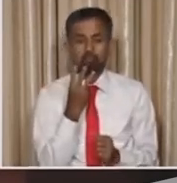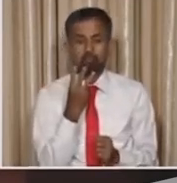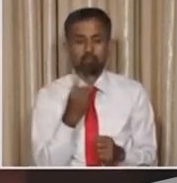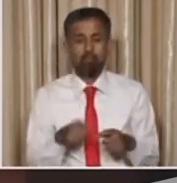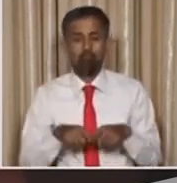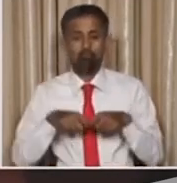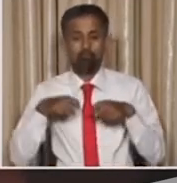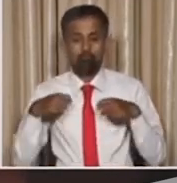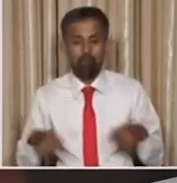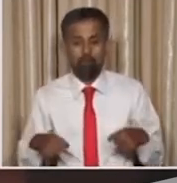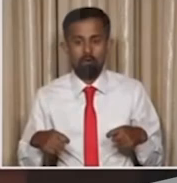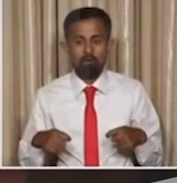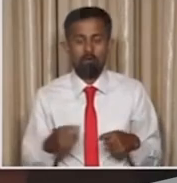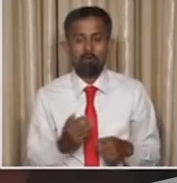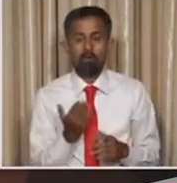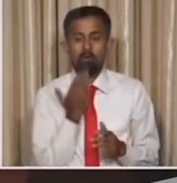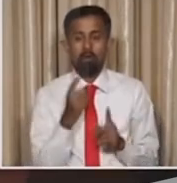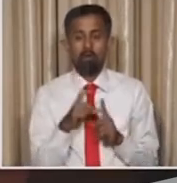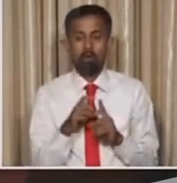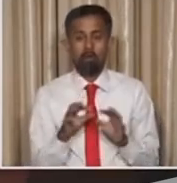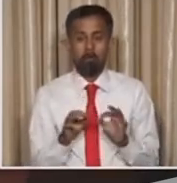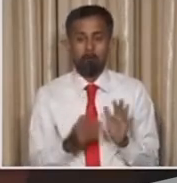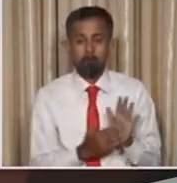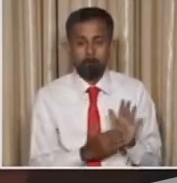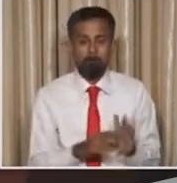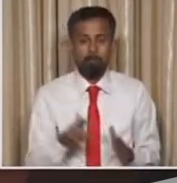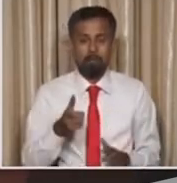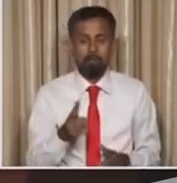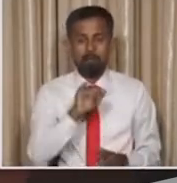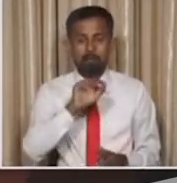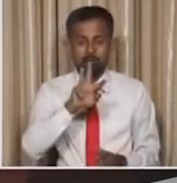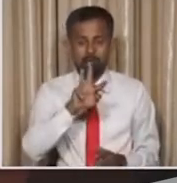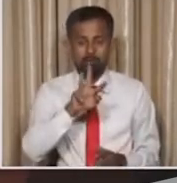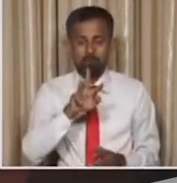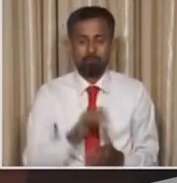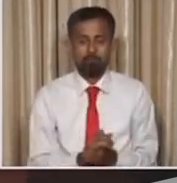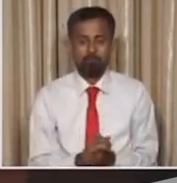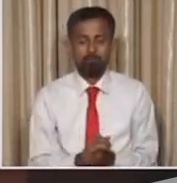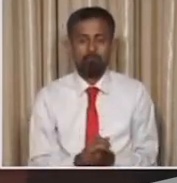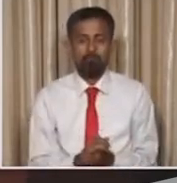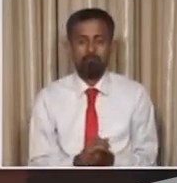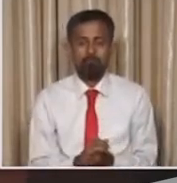වැය වෙලා තියෙන්නේ ඇමරිකන් ඩොලර් මිලියන 263යි. හැබැයි